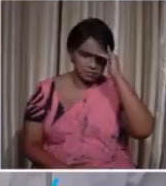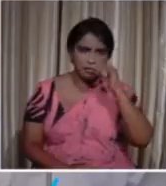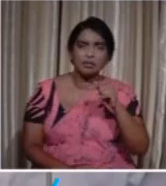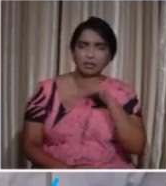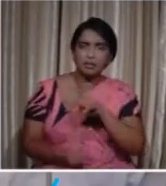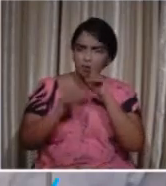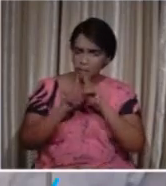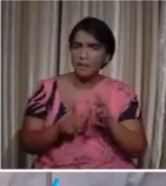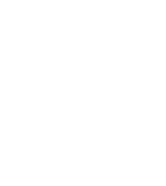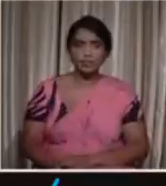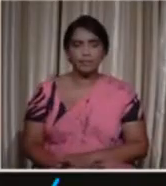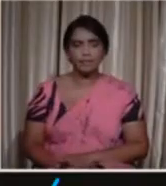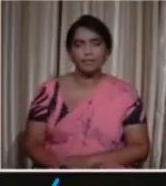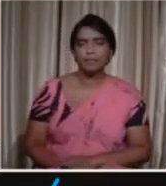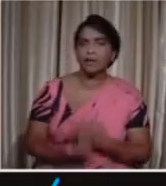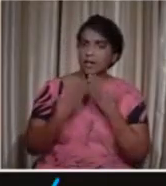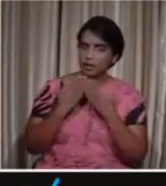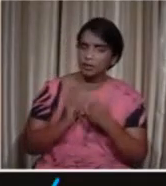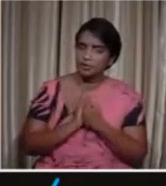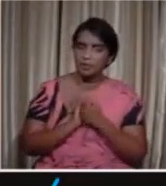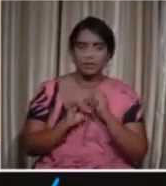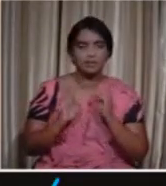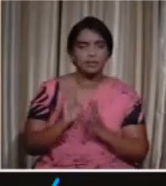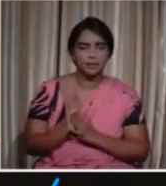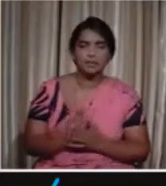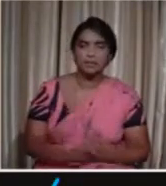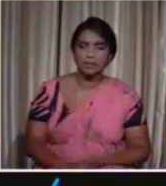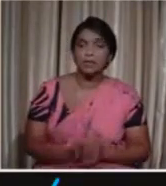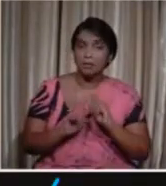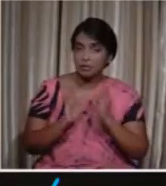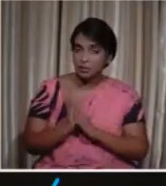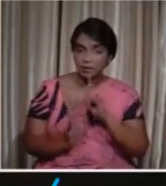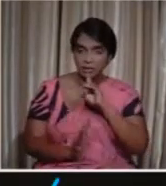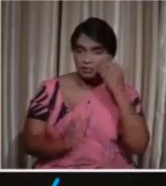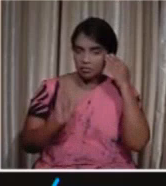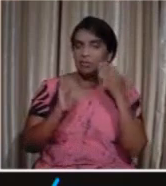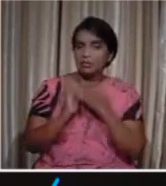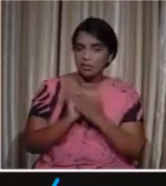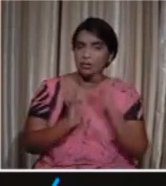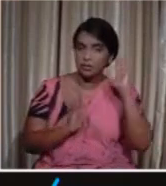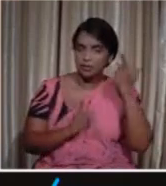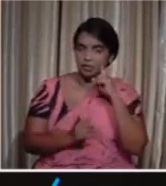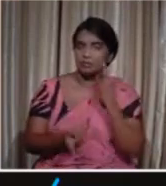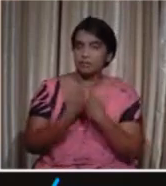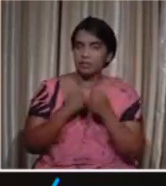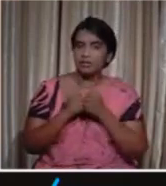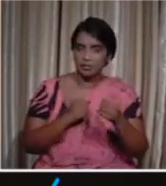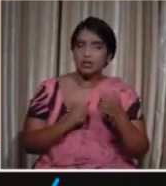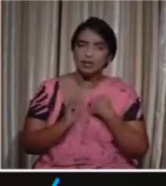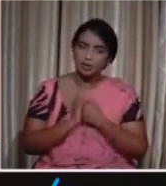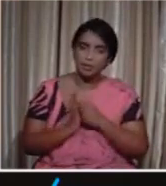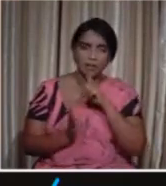මෙහෙම ඒවා මේ සභාවේ වෙන්න බෑ. බොහොම සිතකරු අගමැතිමනි, අගමැතිතුමා විසින් මතු කරන ලද කාරණේ පිළිබඳ විශේෂයෙන් සොයා බලා කටයුතු කරන්න කියලා